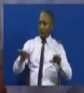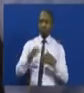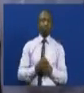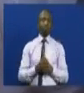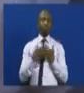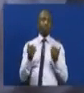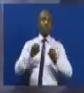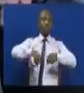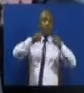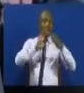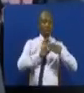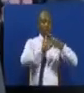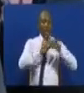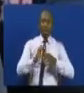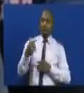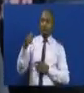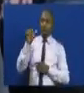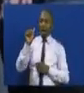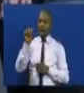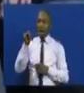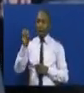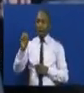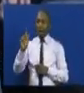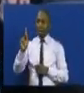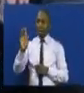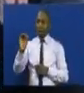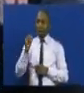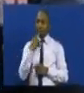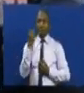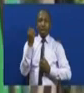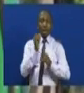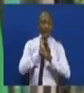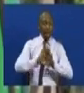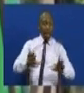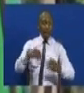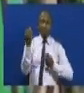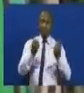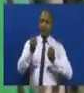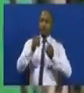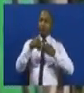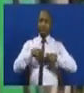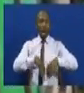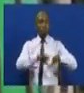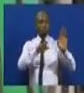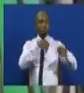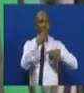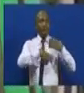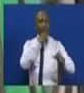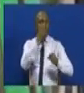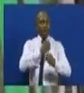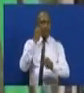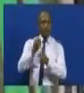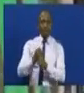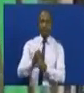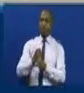meneja uhusiano wa TANESCO Leila Muhaji amesema tayari magari hayo yameachiwa na kuendelea na majukumu yake kwa amri